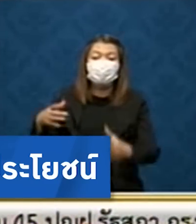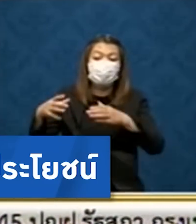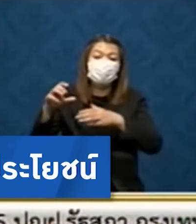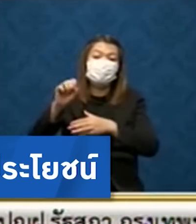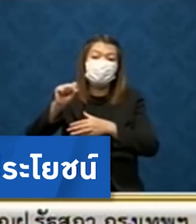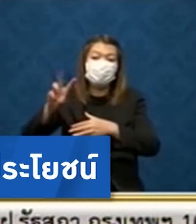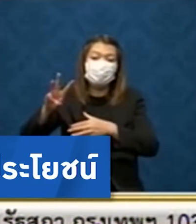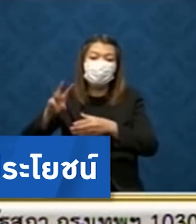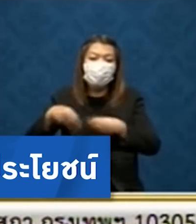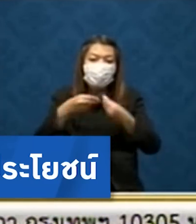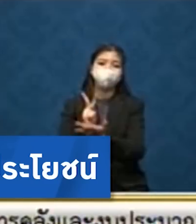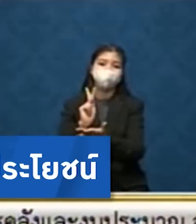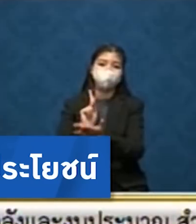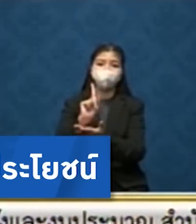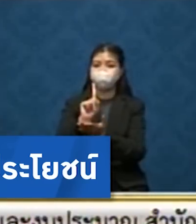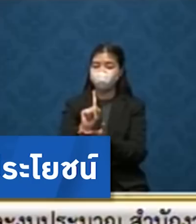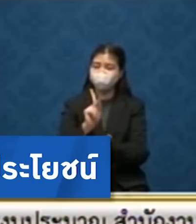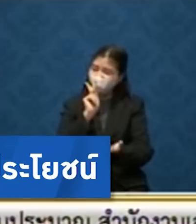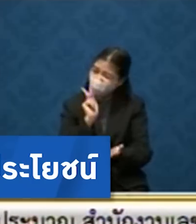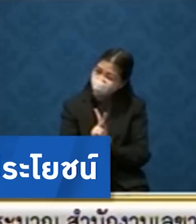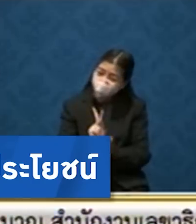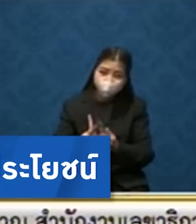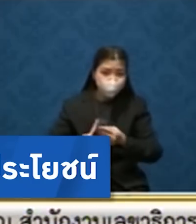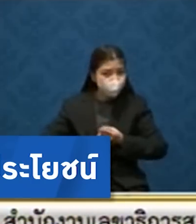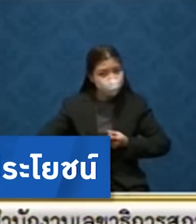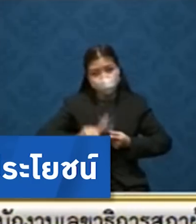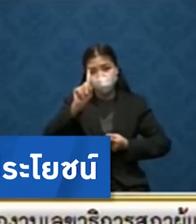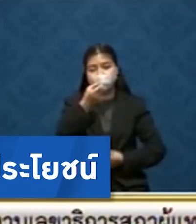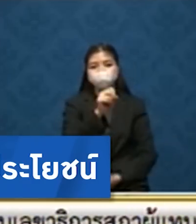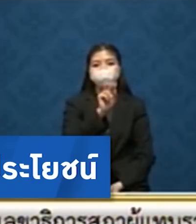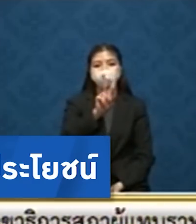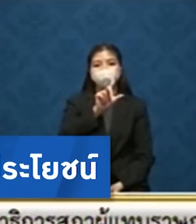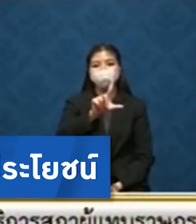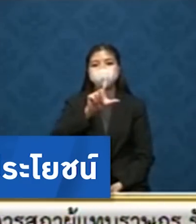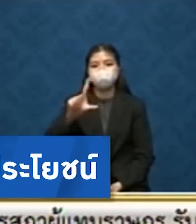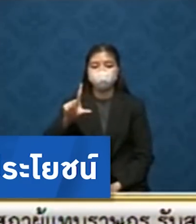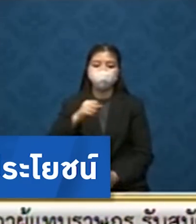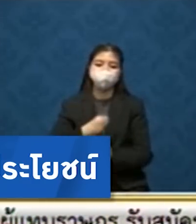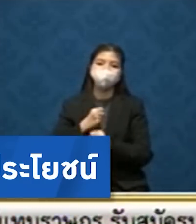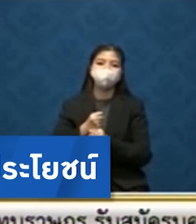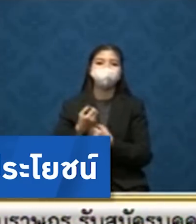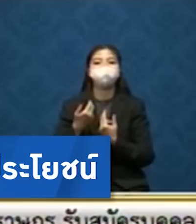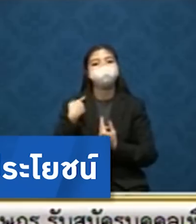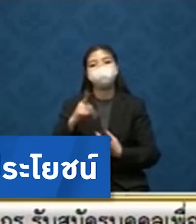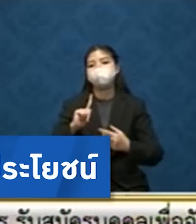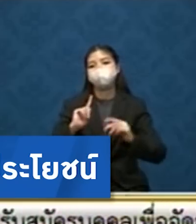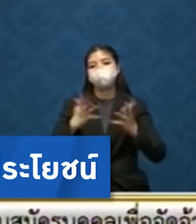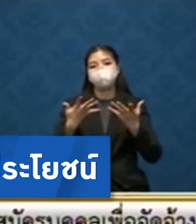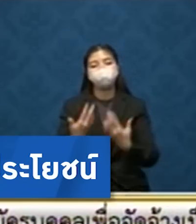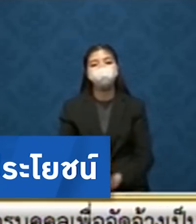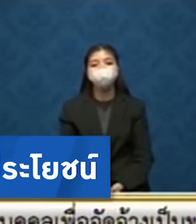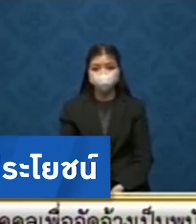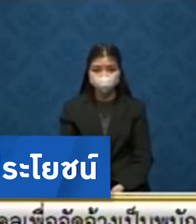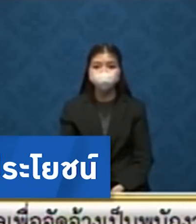อันนี้คือประชาธาตุนะครับแล้วก็มีคุณเกริกมนตรีซึ่งน่าจะเป็นการพูดครั้งสุดท้ายเพราะเพิ่งได้เลื่อนอันดับบัญชีรายชื่อเข้ามานะครับวิสาร